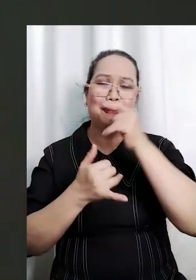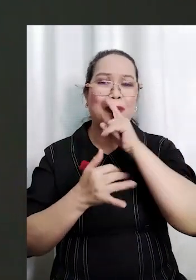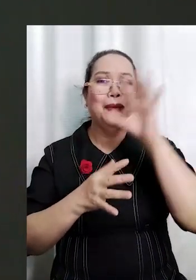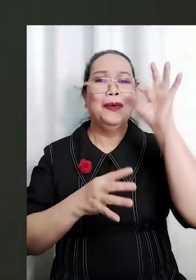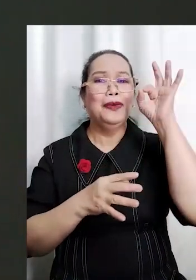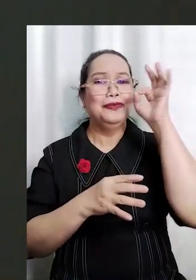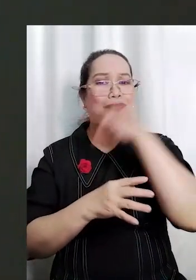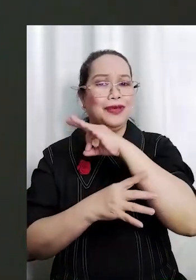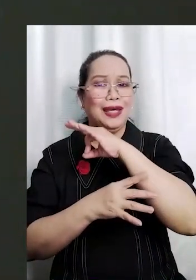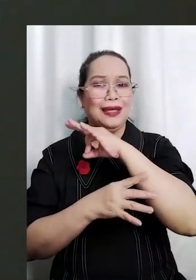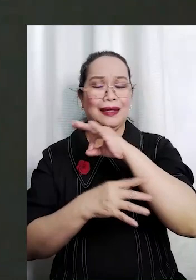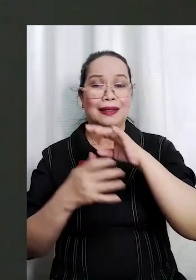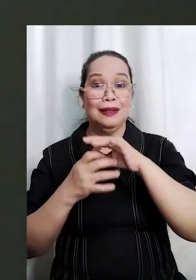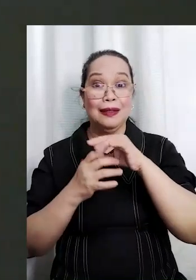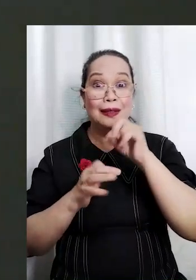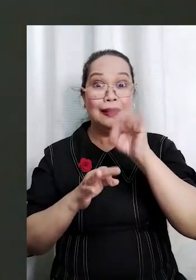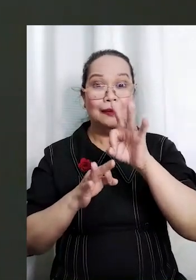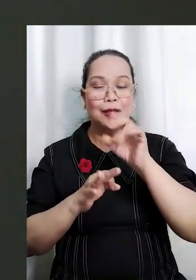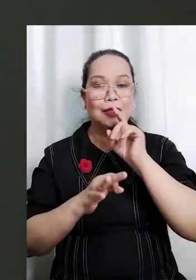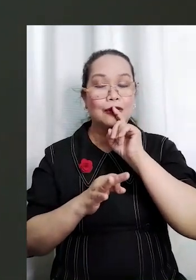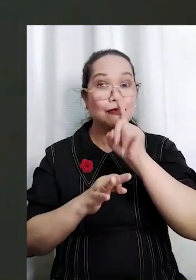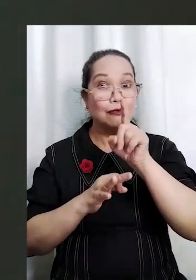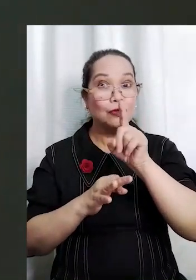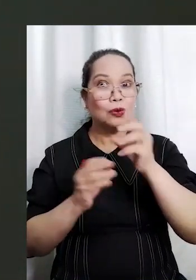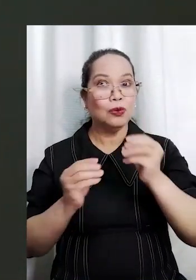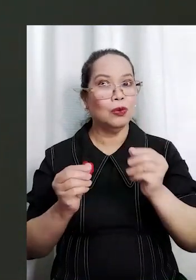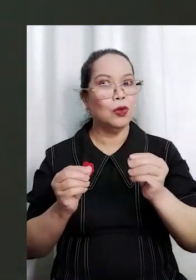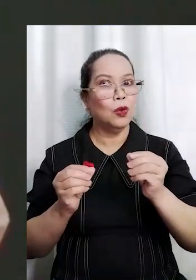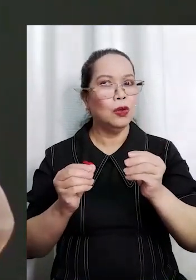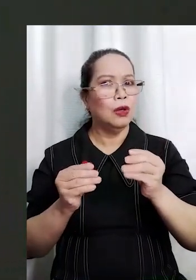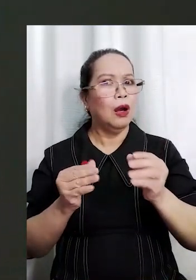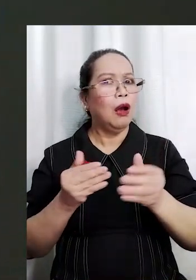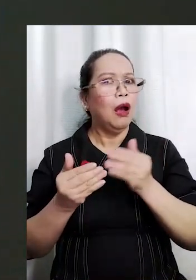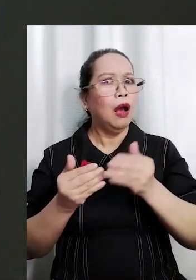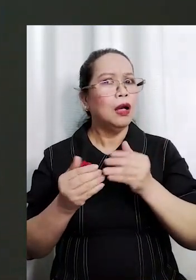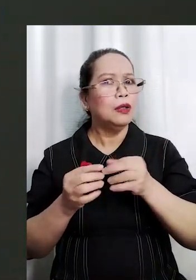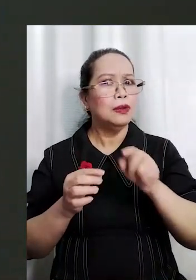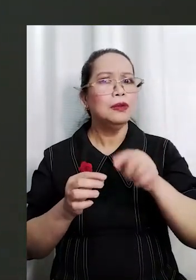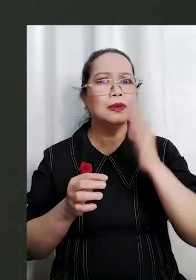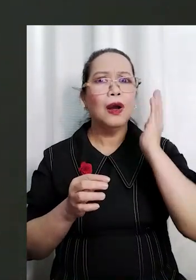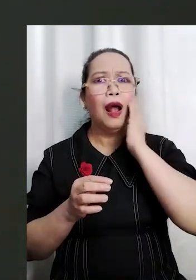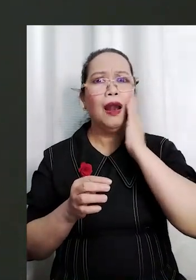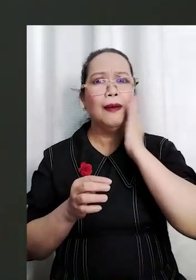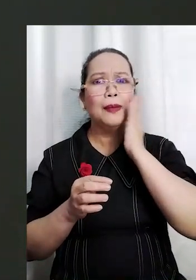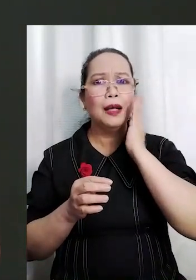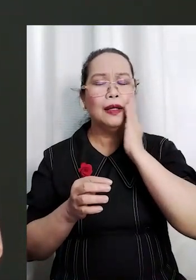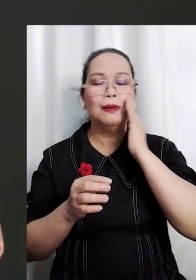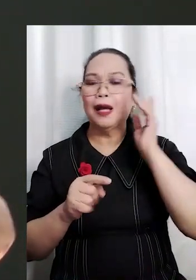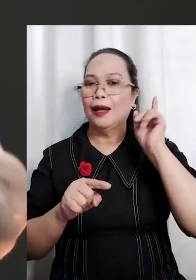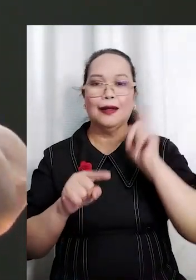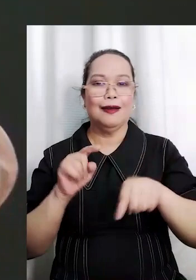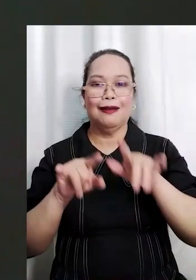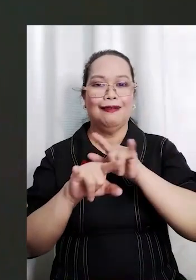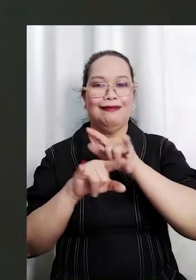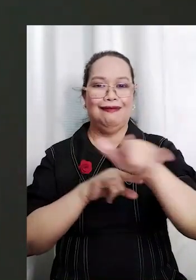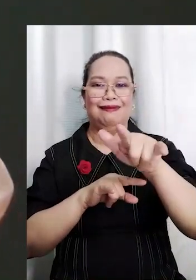a person who is so familiar with the truth can never be deceived. Malayo pa